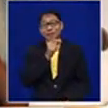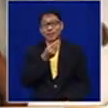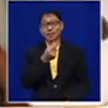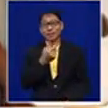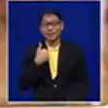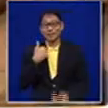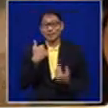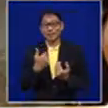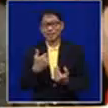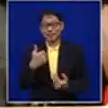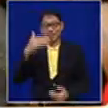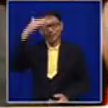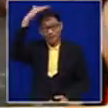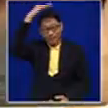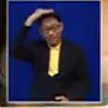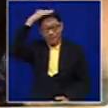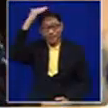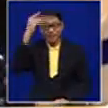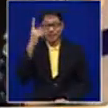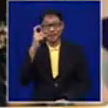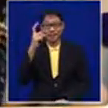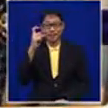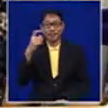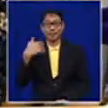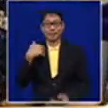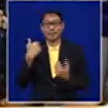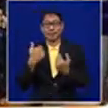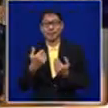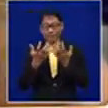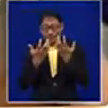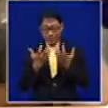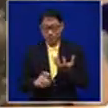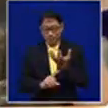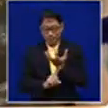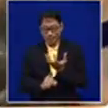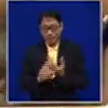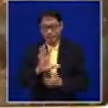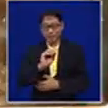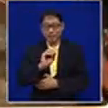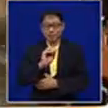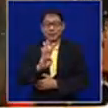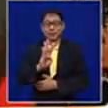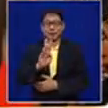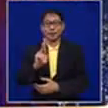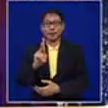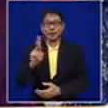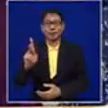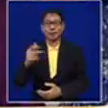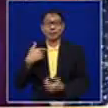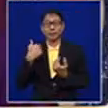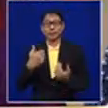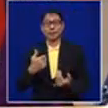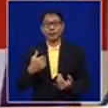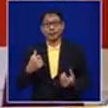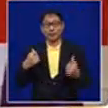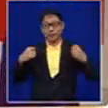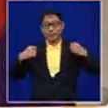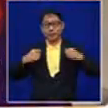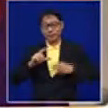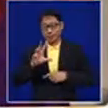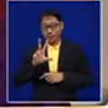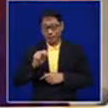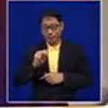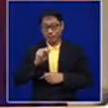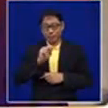เสียไม่ใช่ที่ว่าส่วนสูง ส่วนน้ำหนักค่ะอยู่ที่54กิโลกรัมสัดส่วน